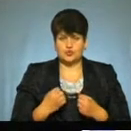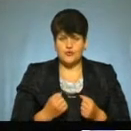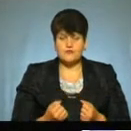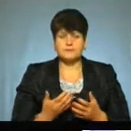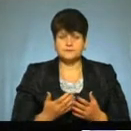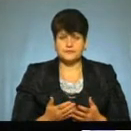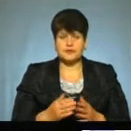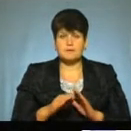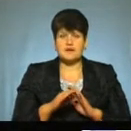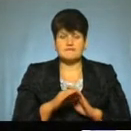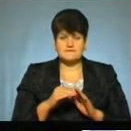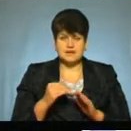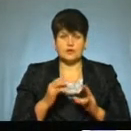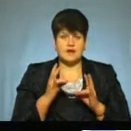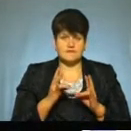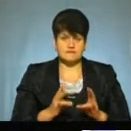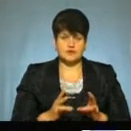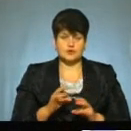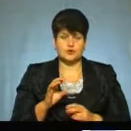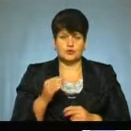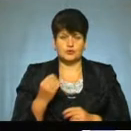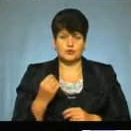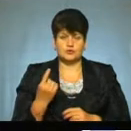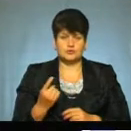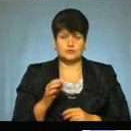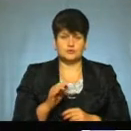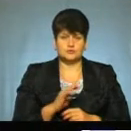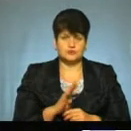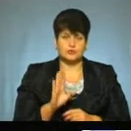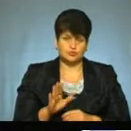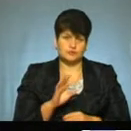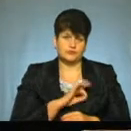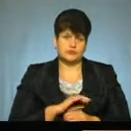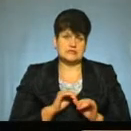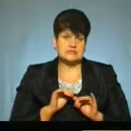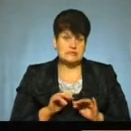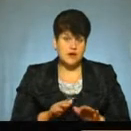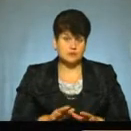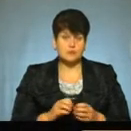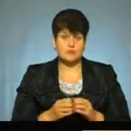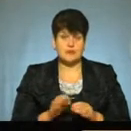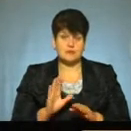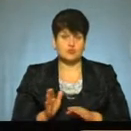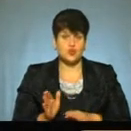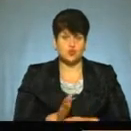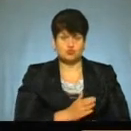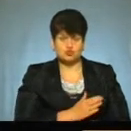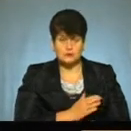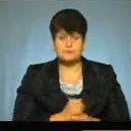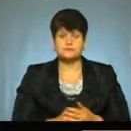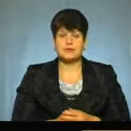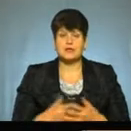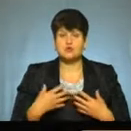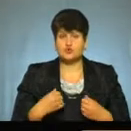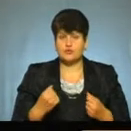при виклику аварійної 104 будуть вжиті заходи, і проблема буде усунена. Тобто